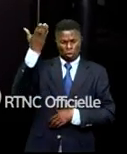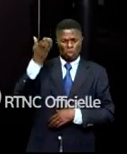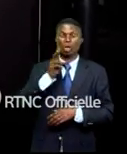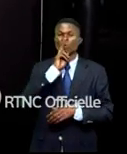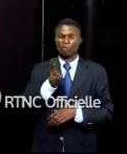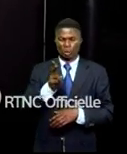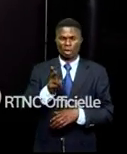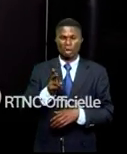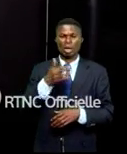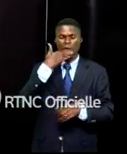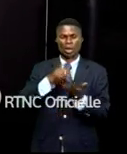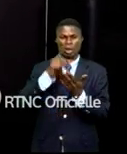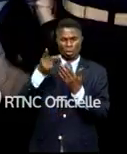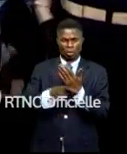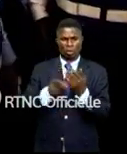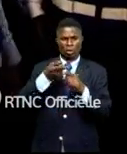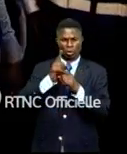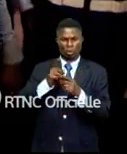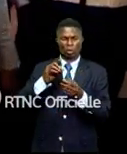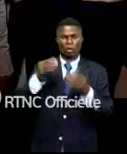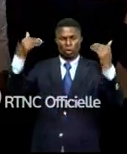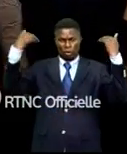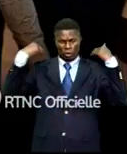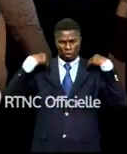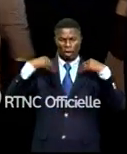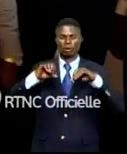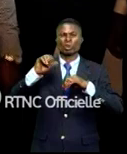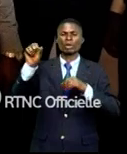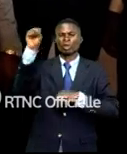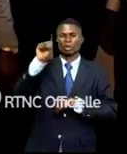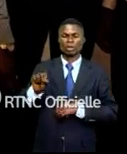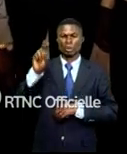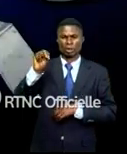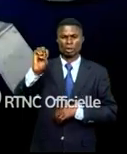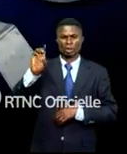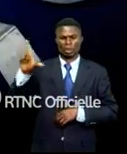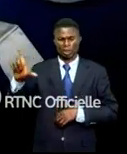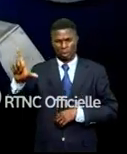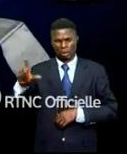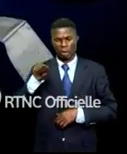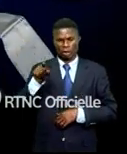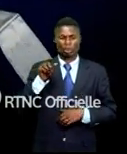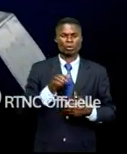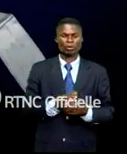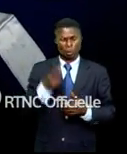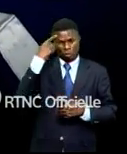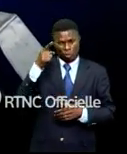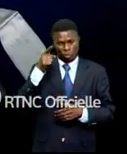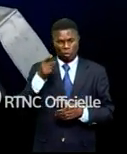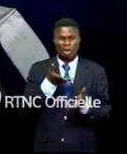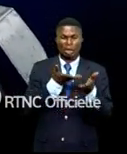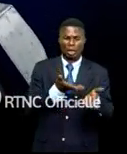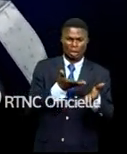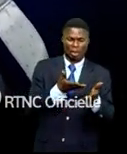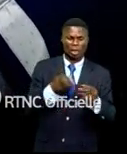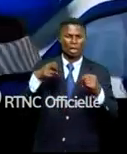matérialisation de ces programmes initiés par le numéro 1 de la SNEL SA, Jean Bosco Kayombo Kayan, pour desservir